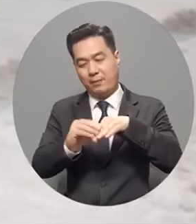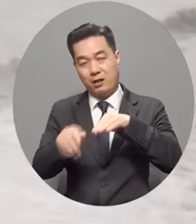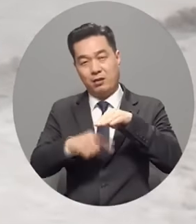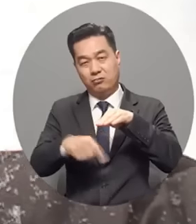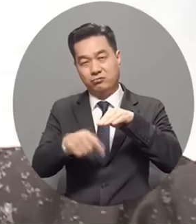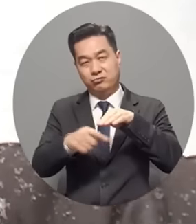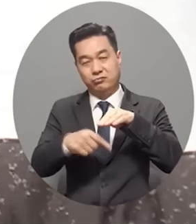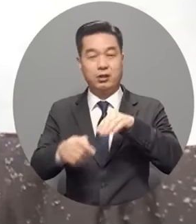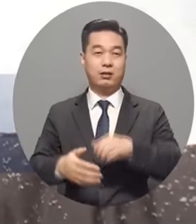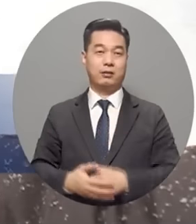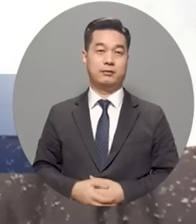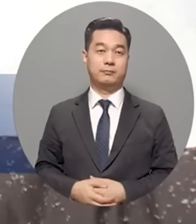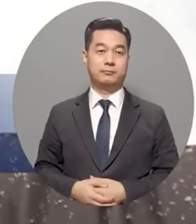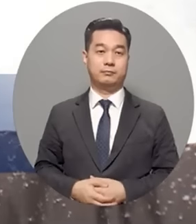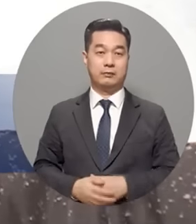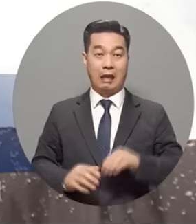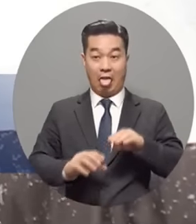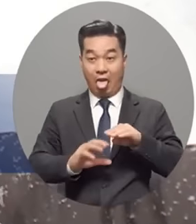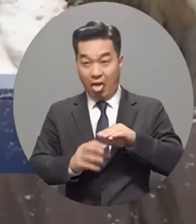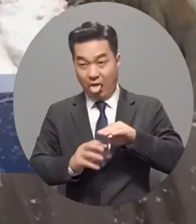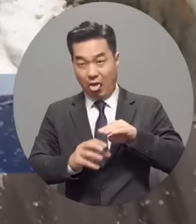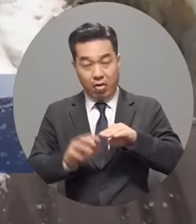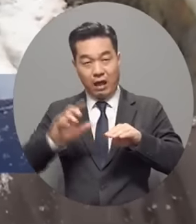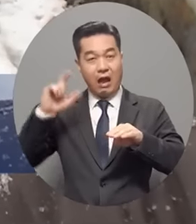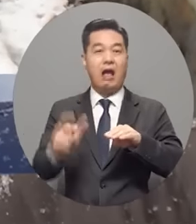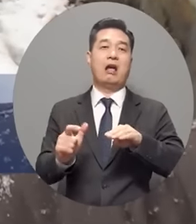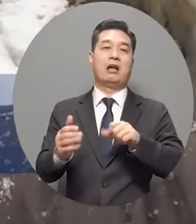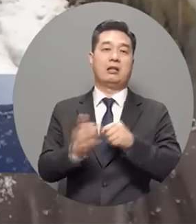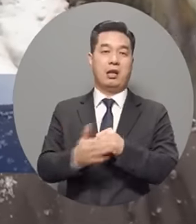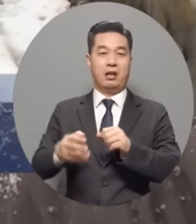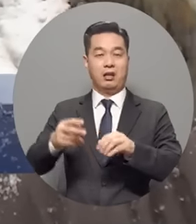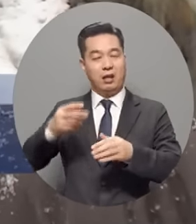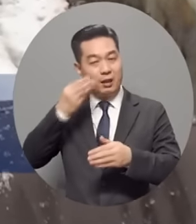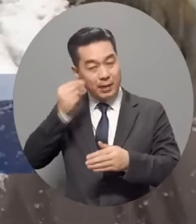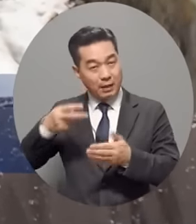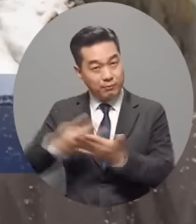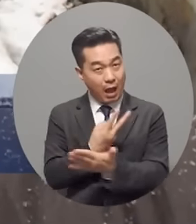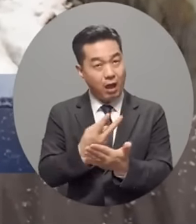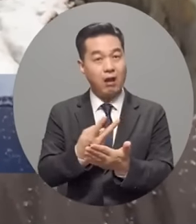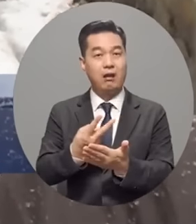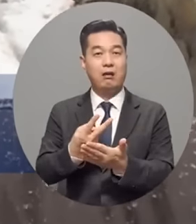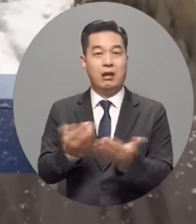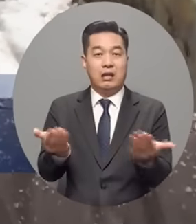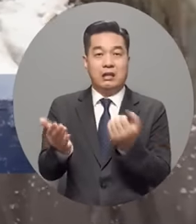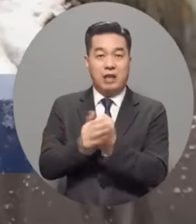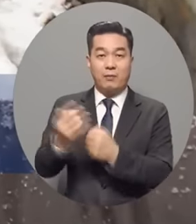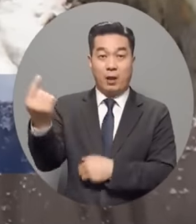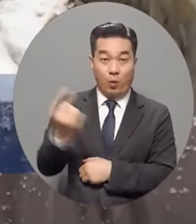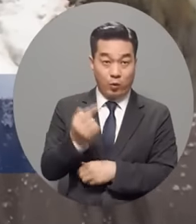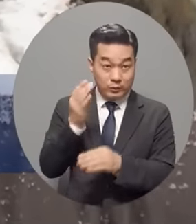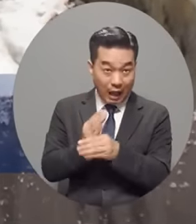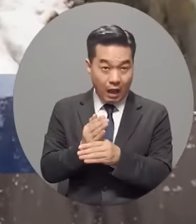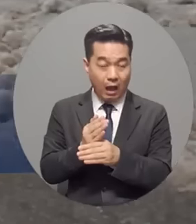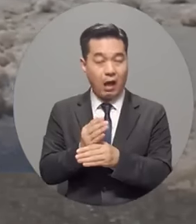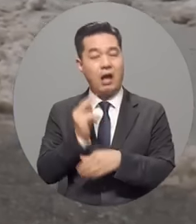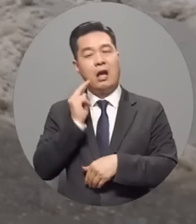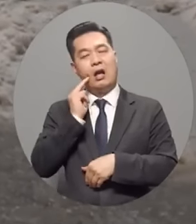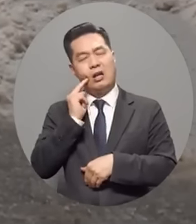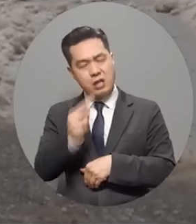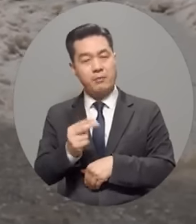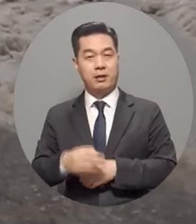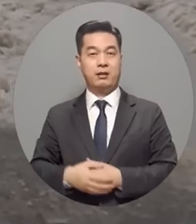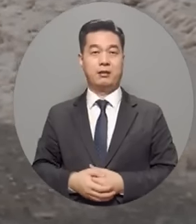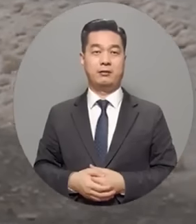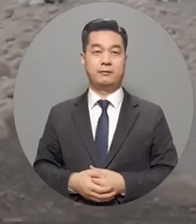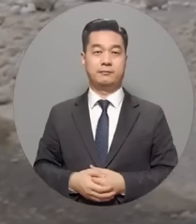돕니다. 안 굴러가요. 미끄러지고 계속 일 때문에 여기 달렸다가 이 정도로 미끄러울 줄 몰랐어요.